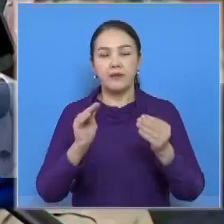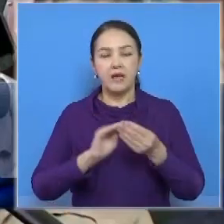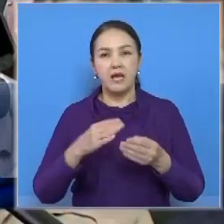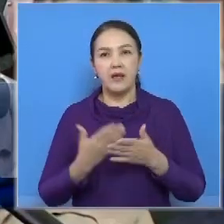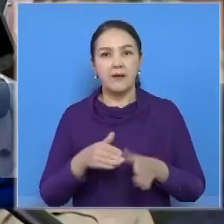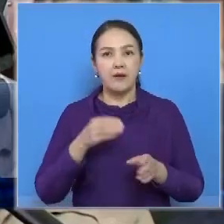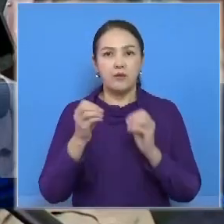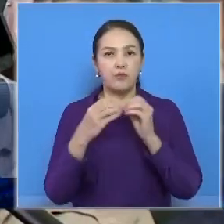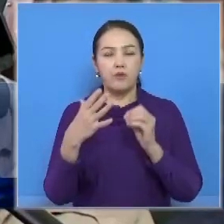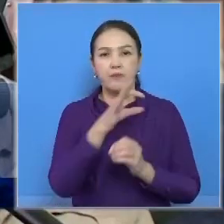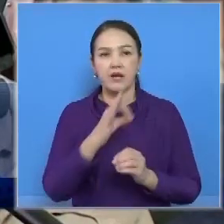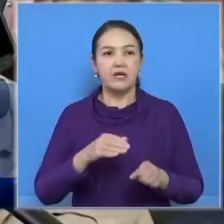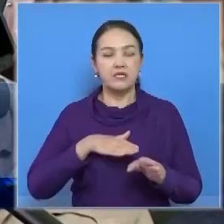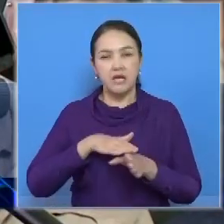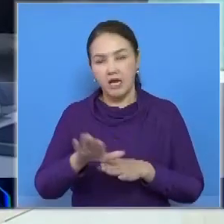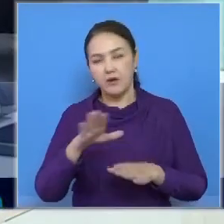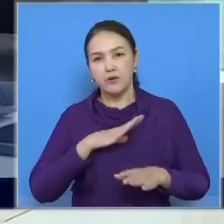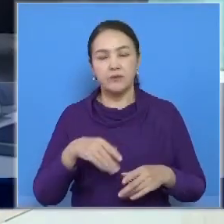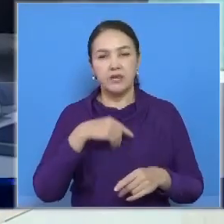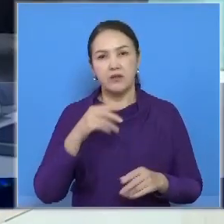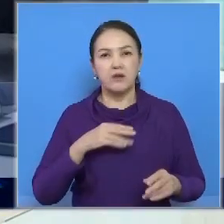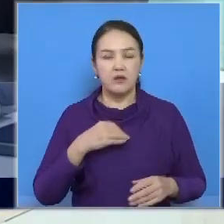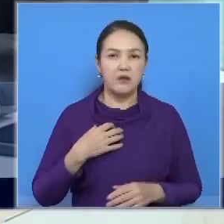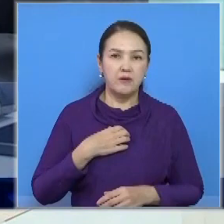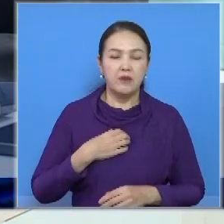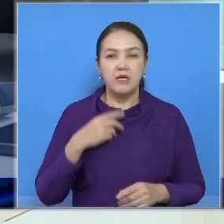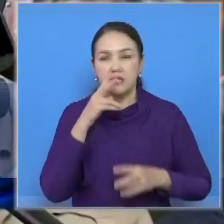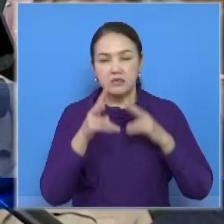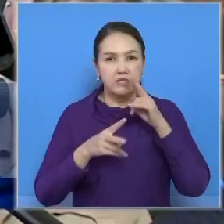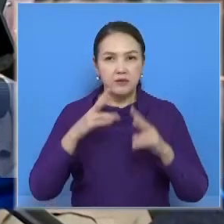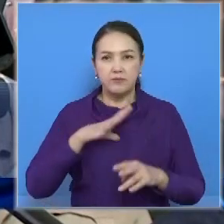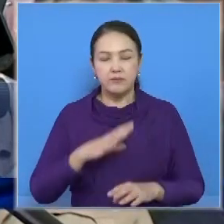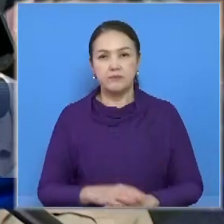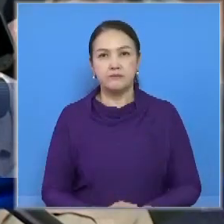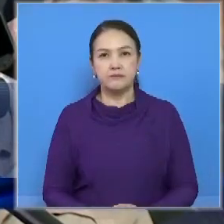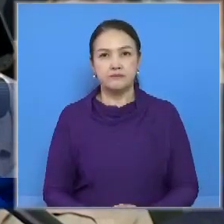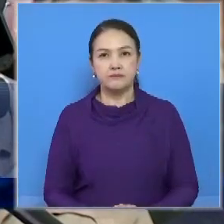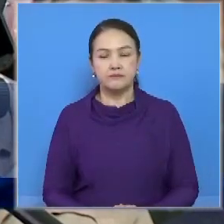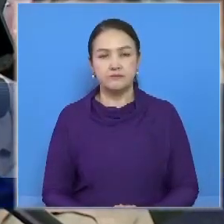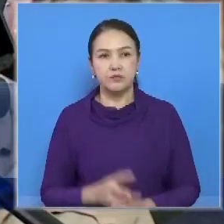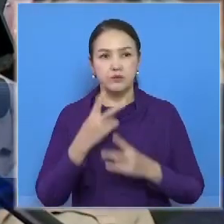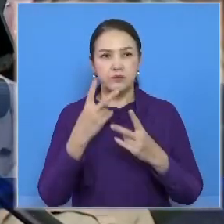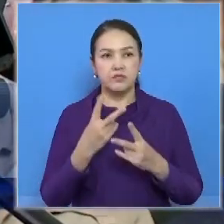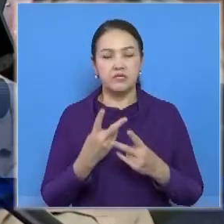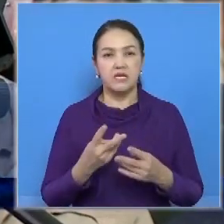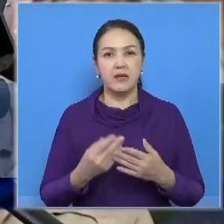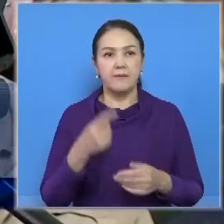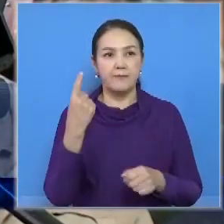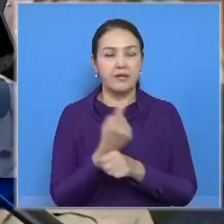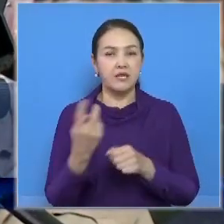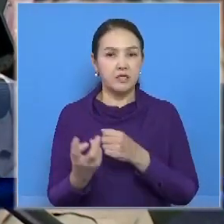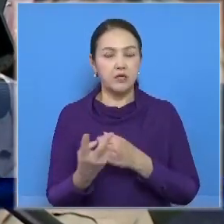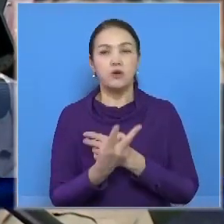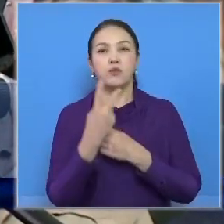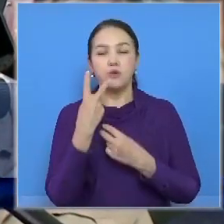ғана орындадыңдар деп әкімдерге өкпесін жеткізді. Онда да майда шүйде нәрсе. Дамбымызды көрдік. Құрметті әкімдер, сіз бірінші рет көріп